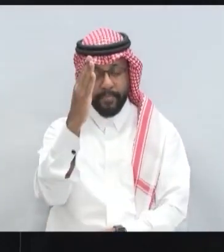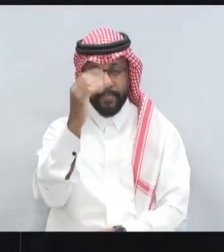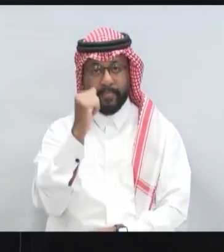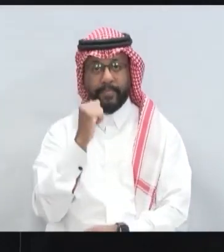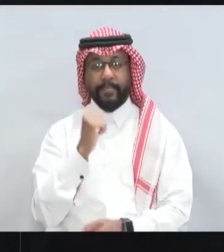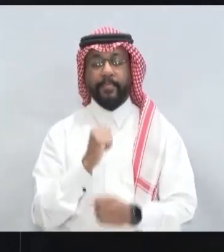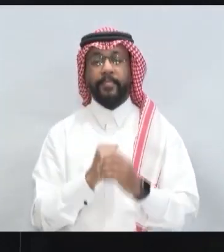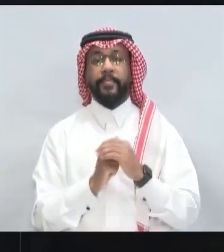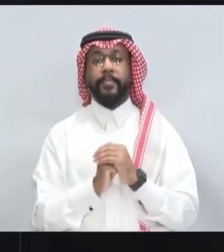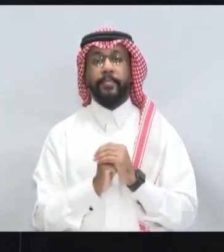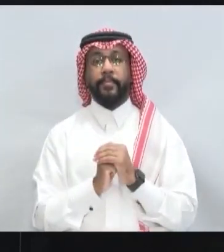ورحمه الله وبركاته